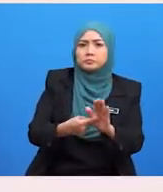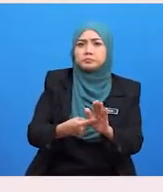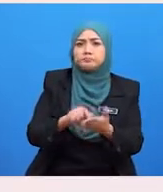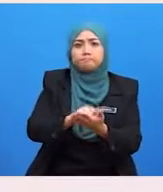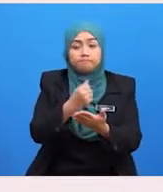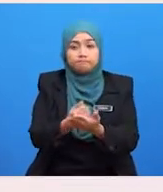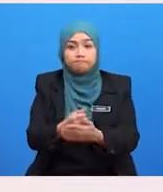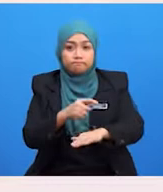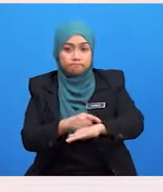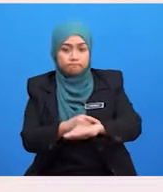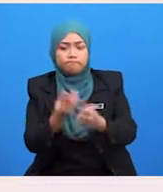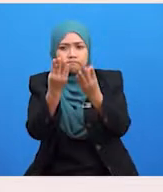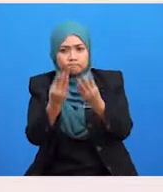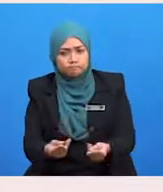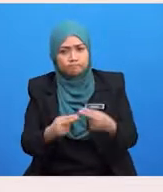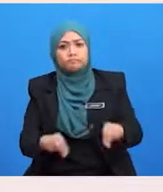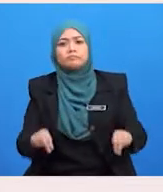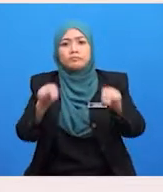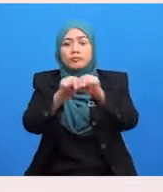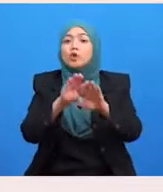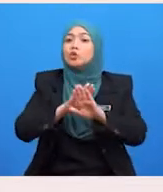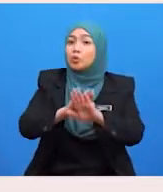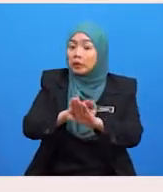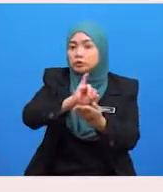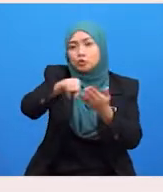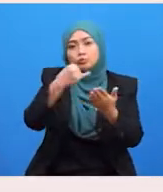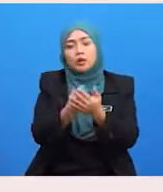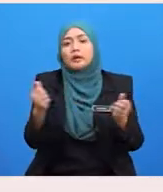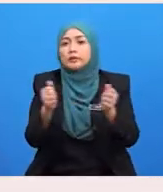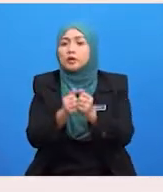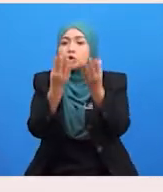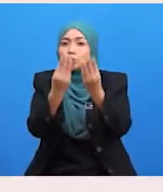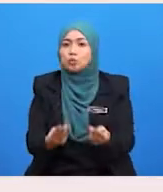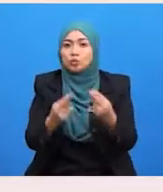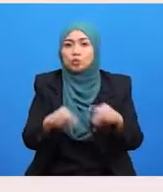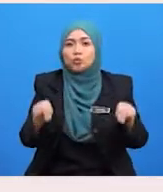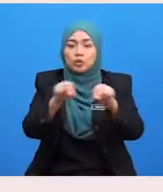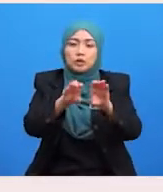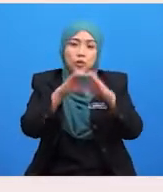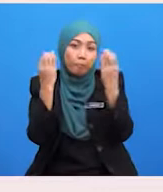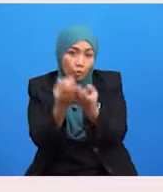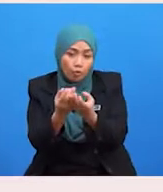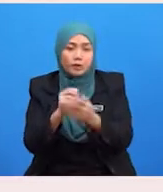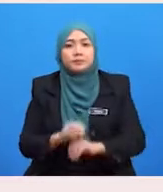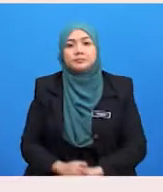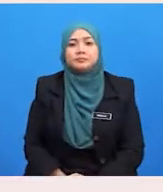yang mengalami susut nilai akan ditolak jumlahnya dengan susut nilai terkumpul.